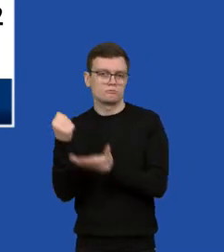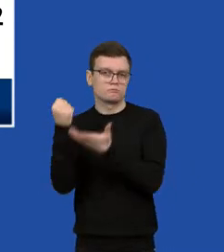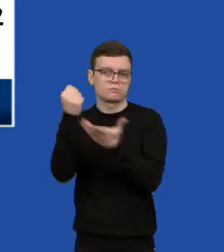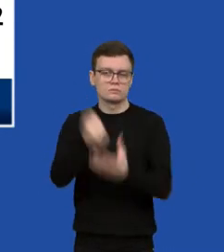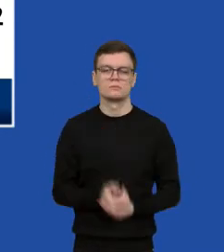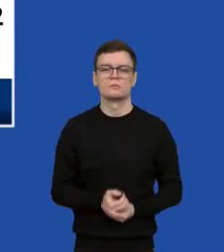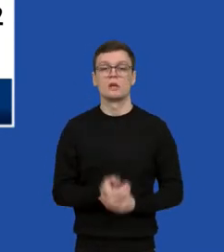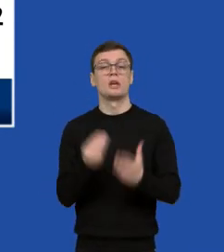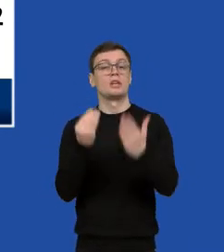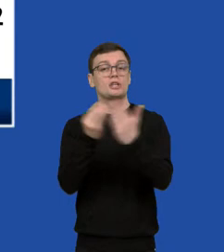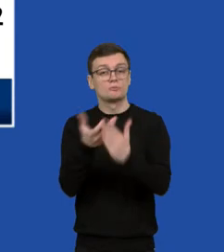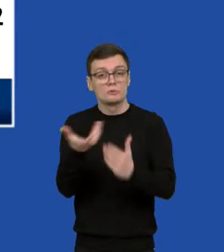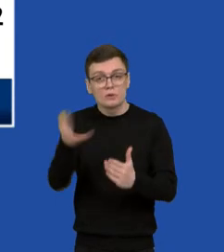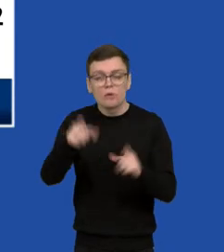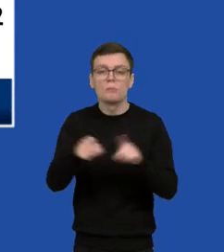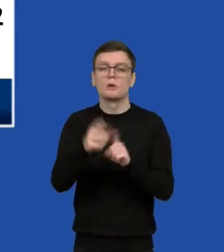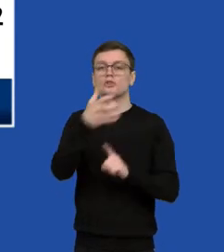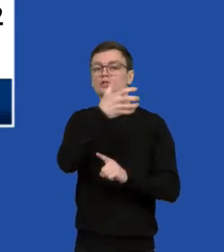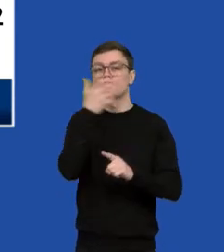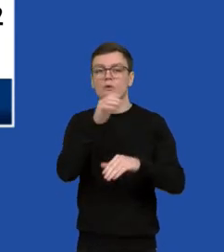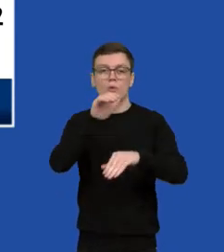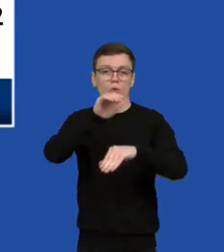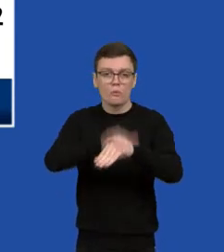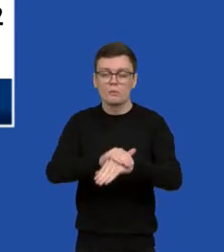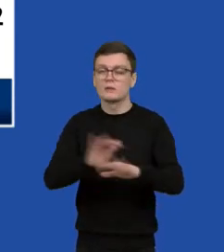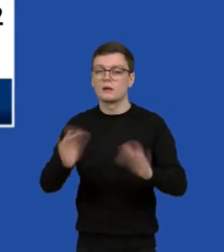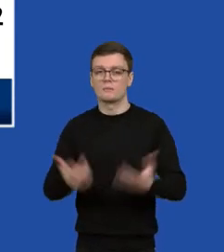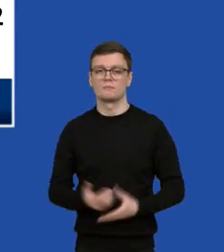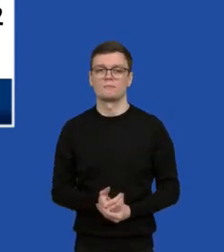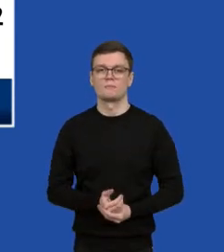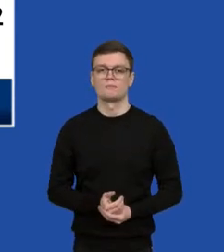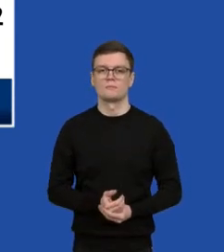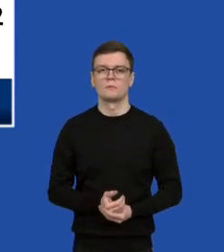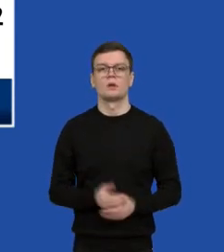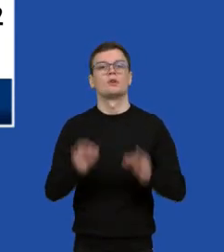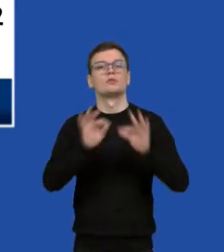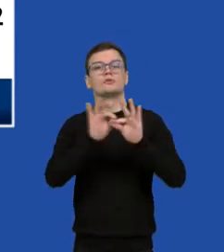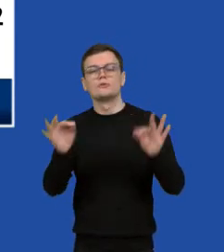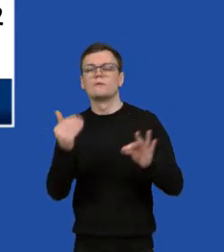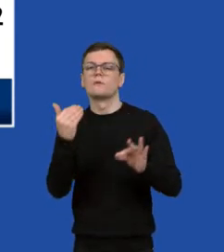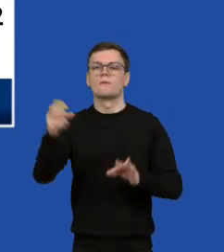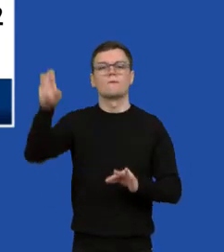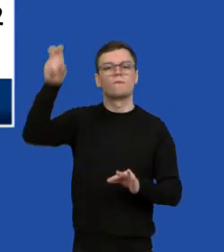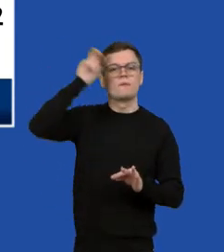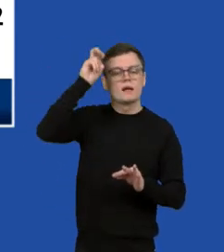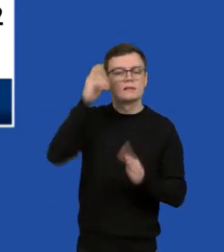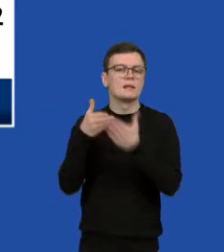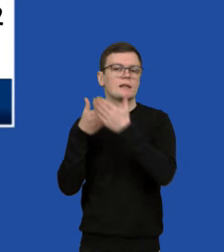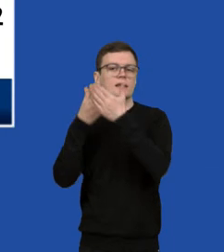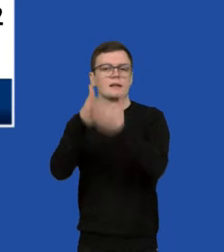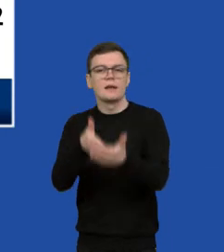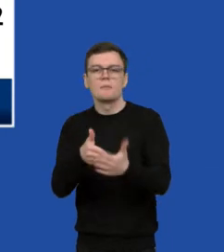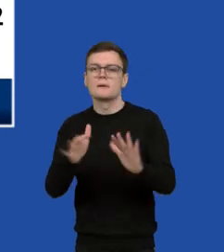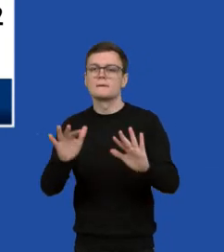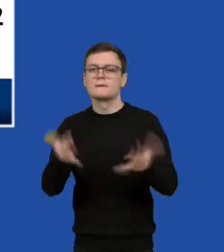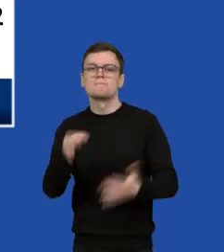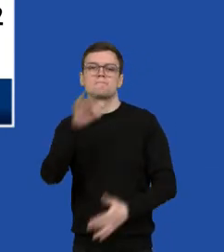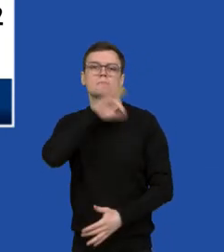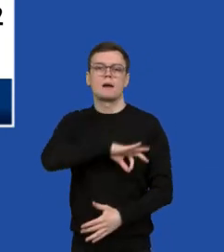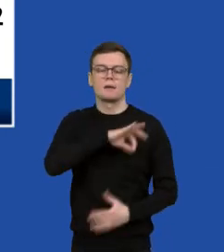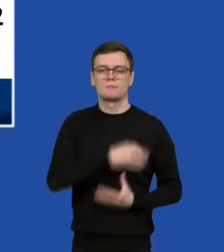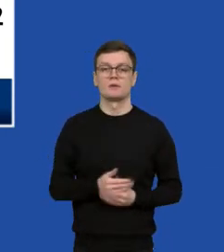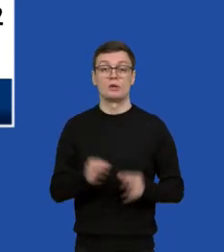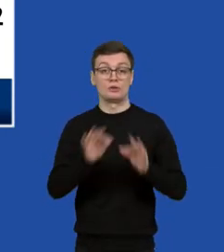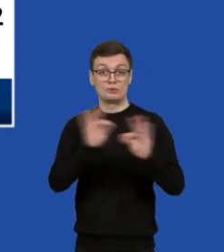ir šildymo kompensacijoms yra siūloma didinti valstybės remiamų pajamų dydį ir siūloma